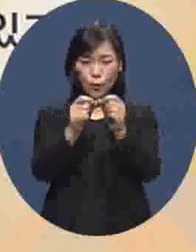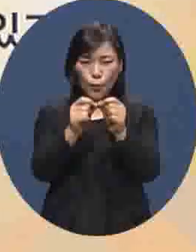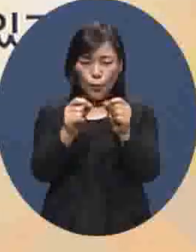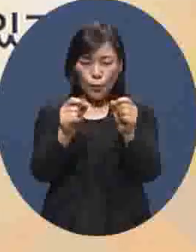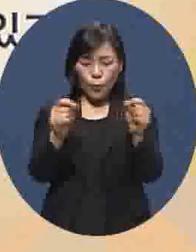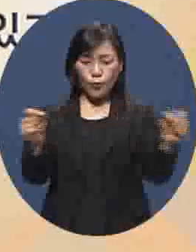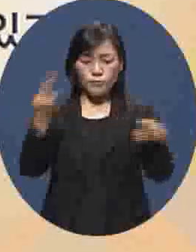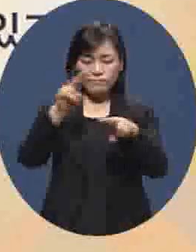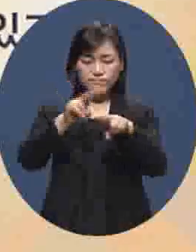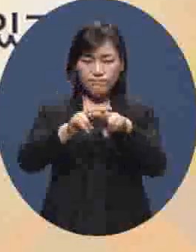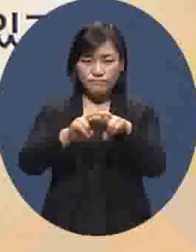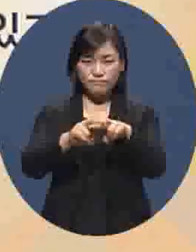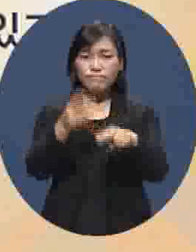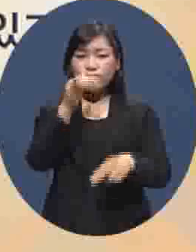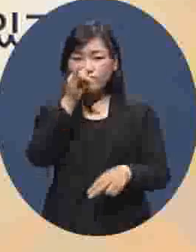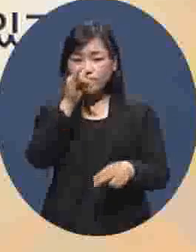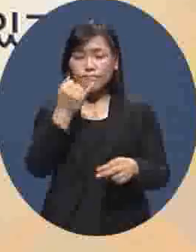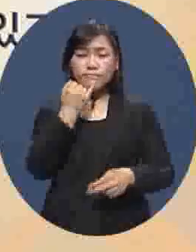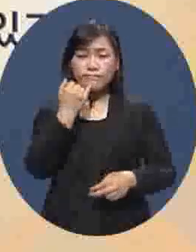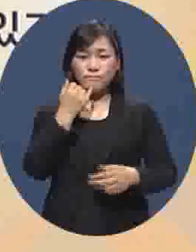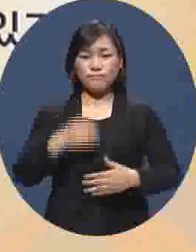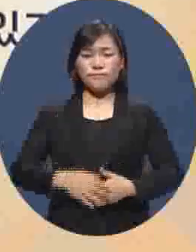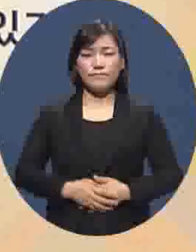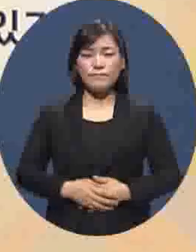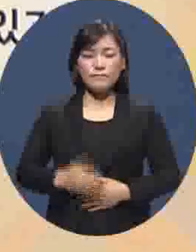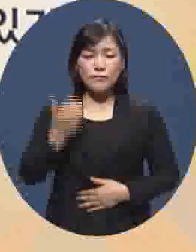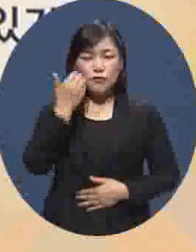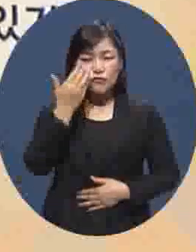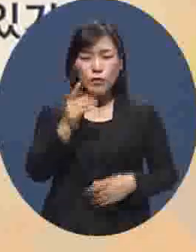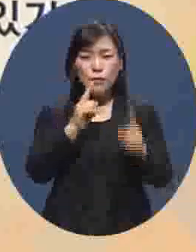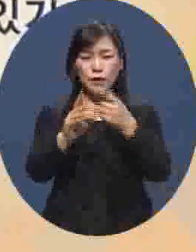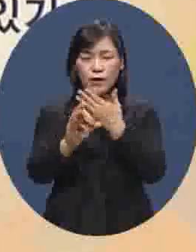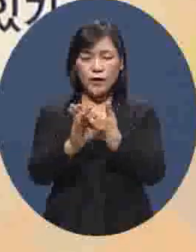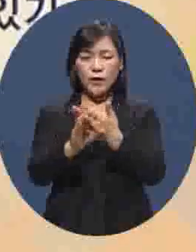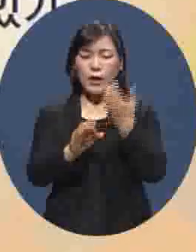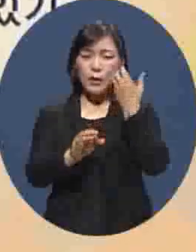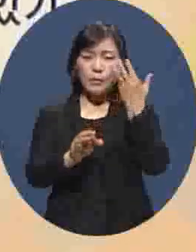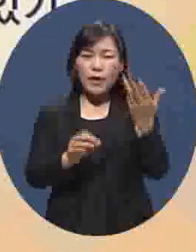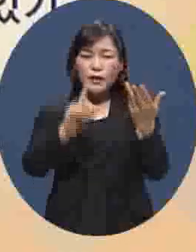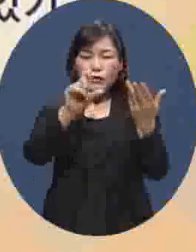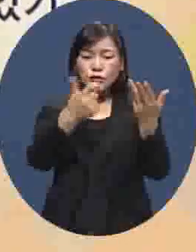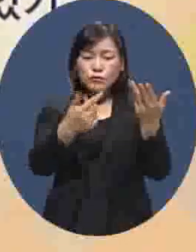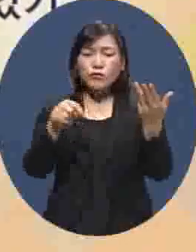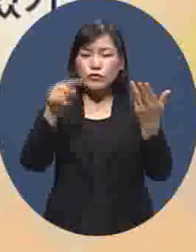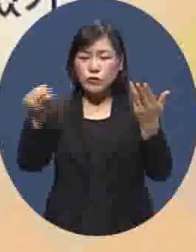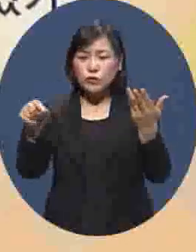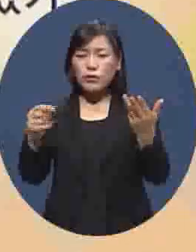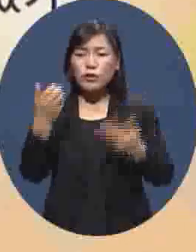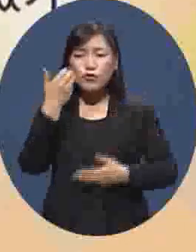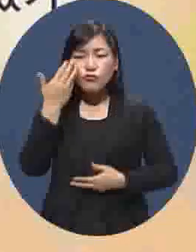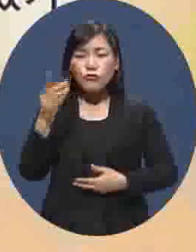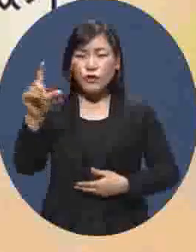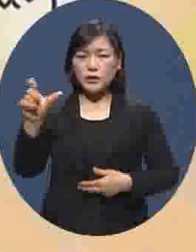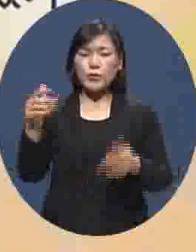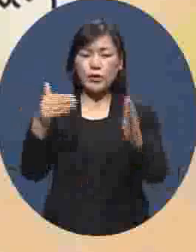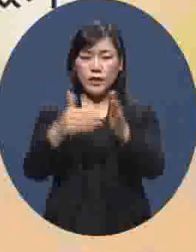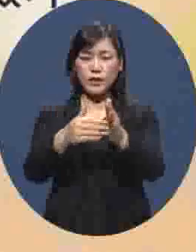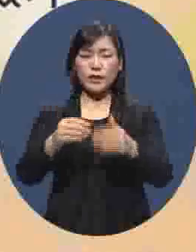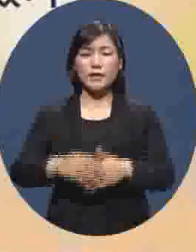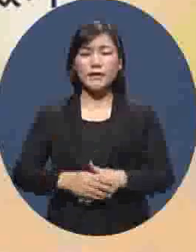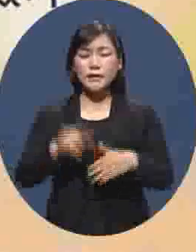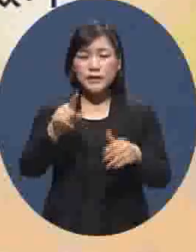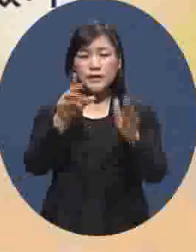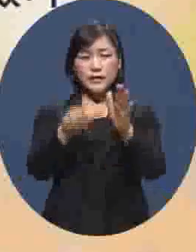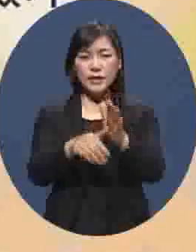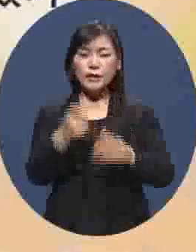앉아 있을 수 있었으면 좋겠고요. 그다음에 9개월이라 그러면 8개월 16일부터 9개월 15일까지.